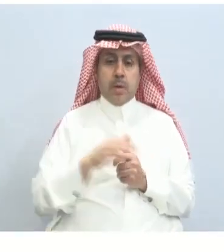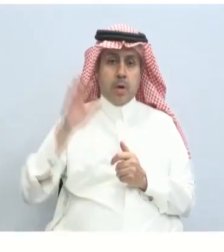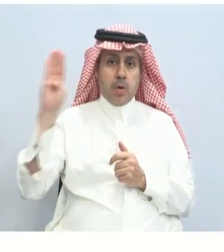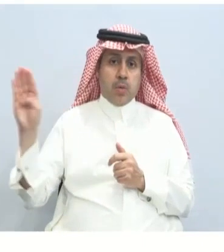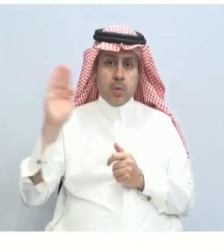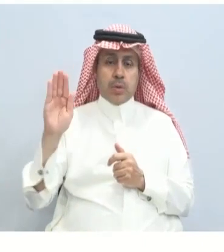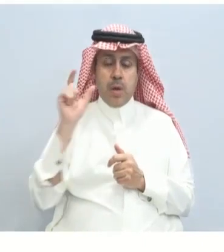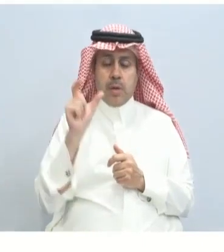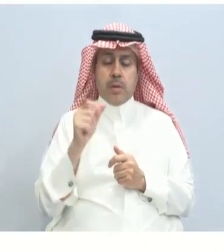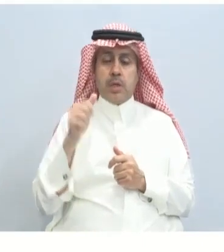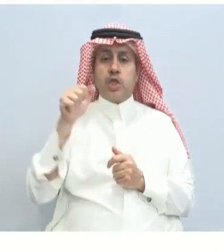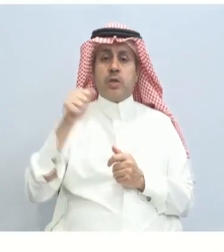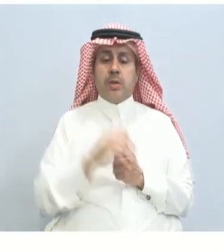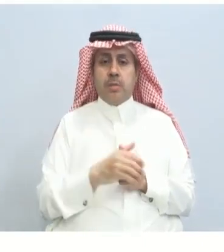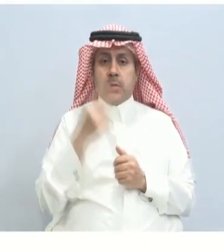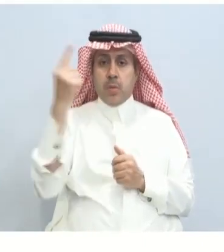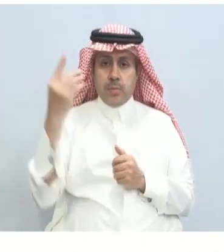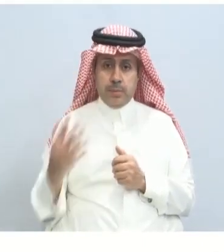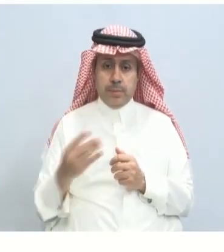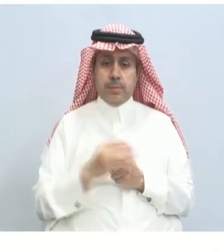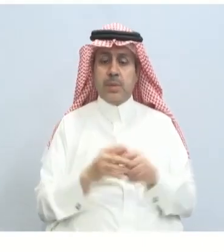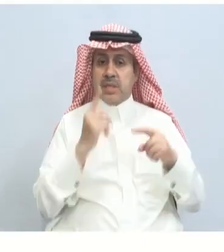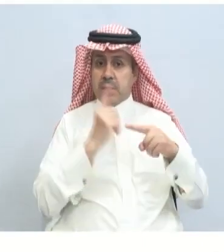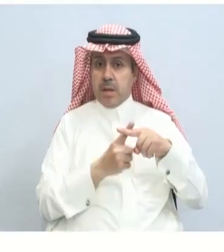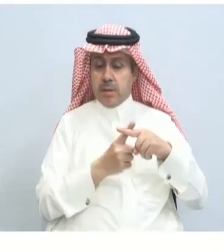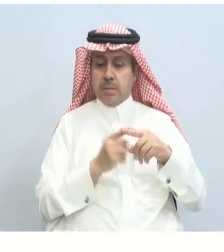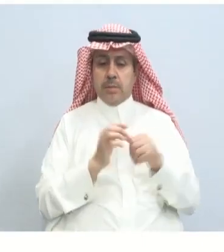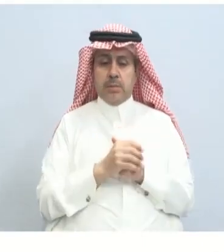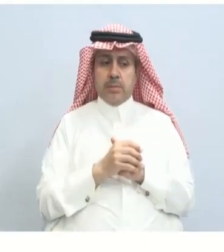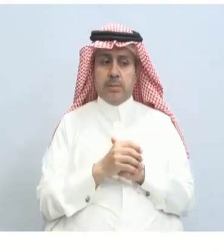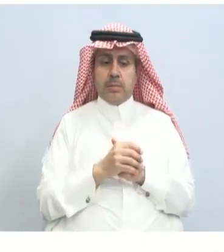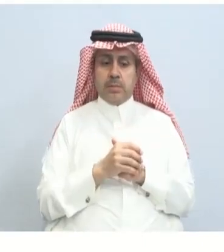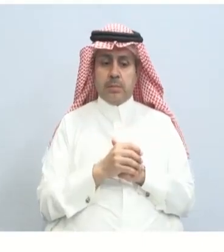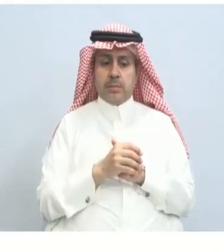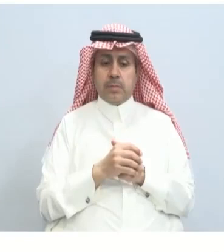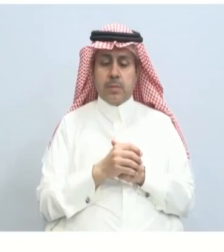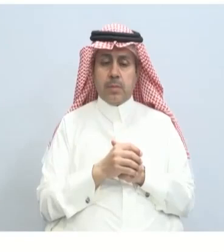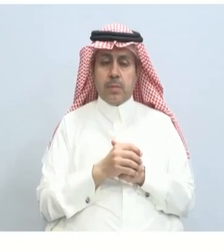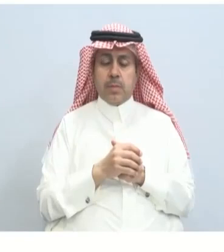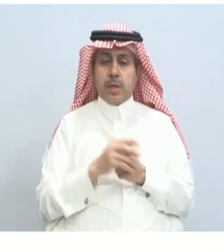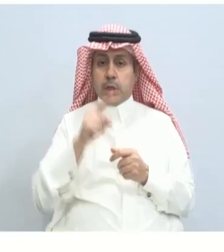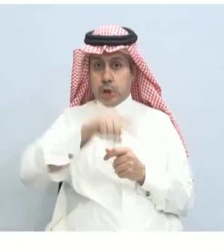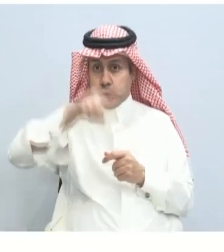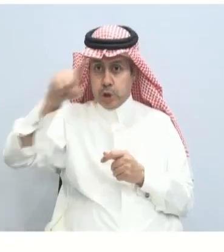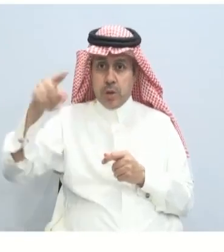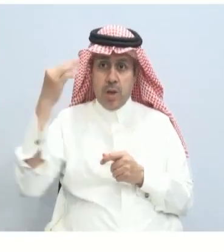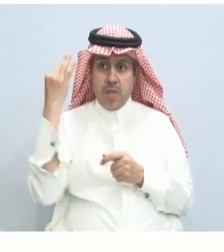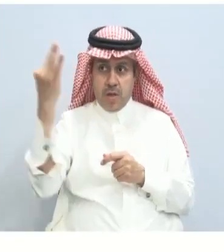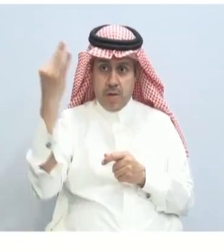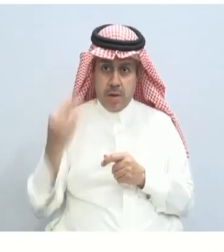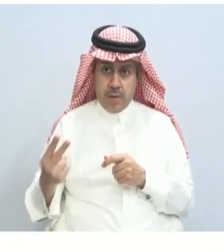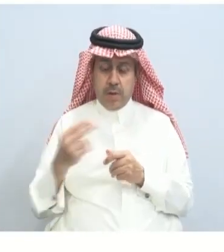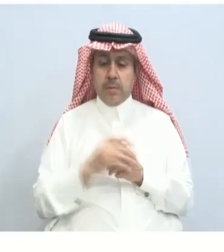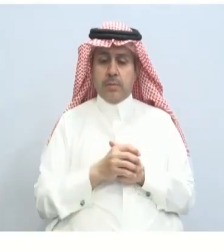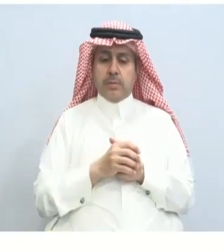60 هي نصف زائدا ساين 60 اللي هي جذر على 2 وكوساين